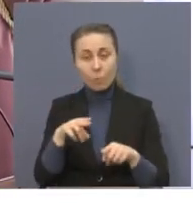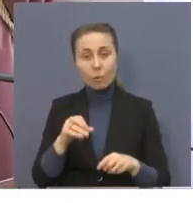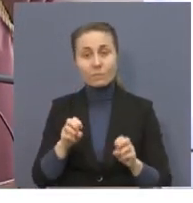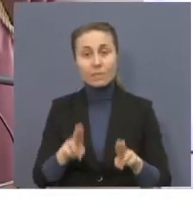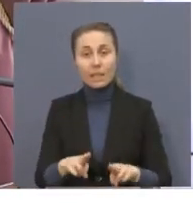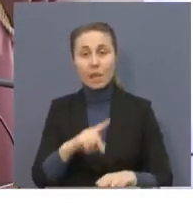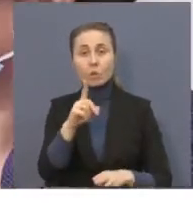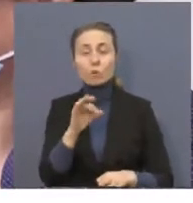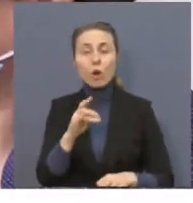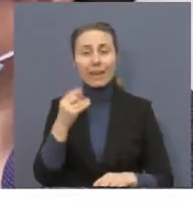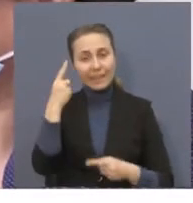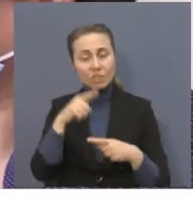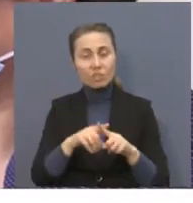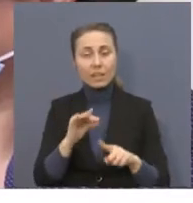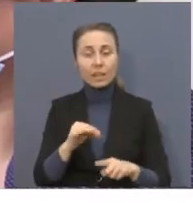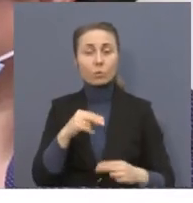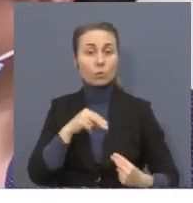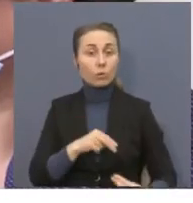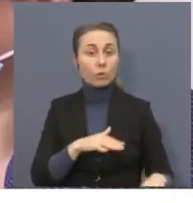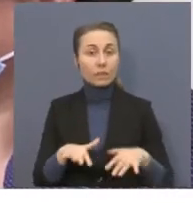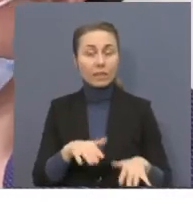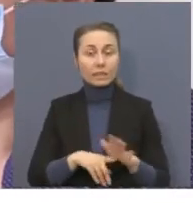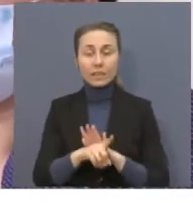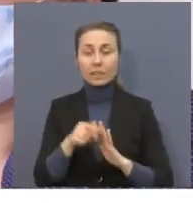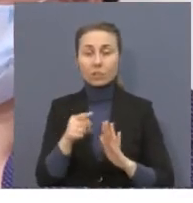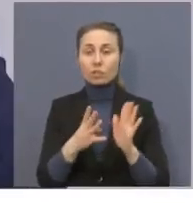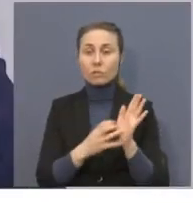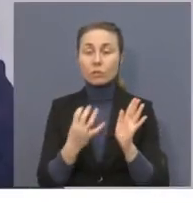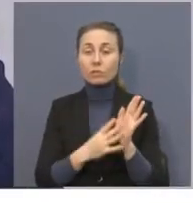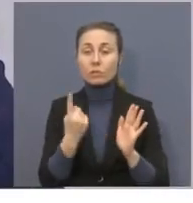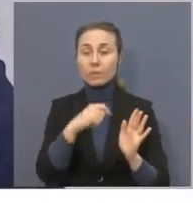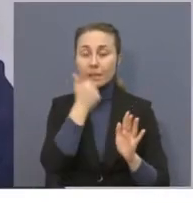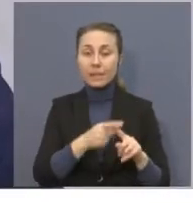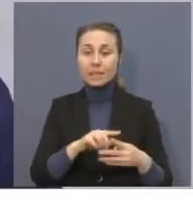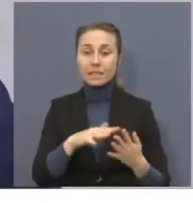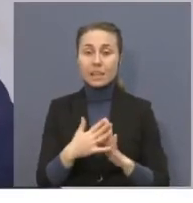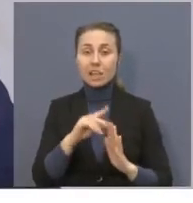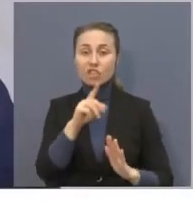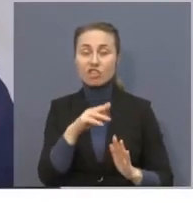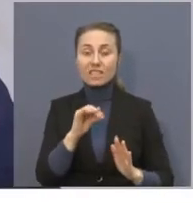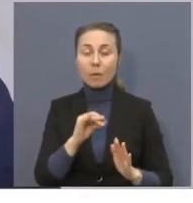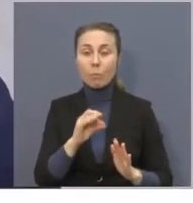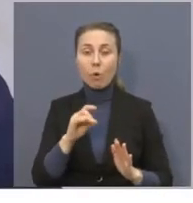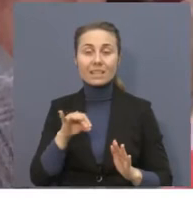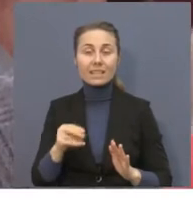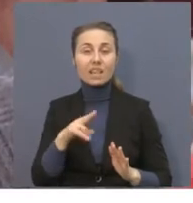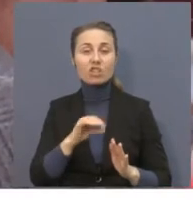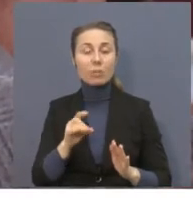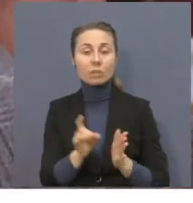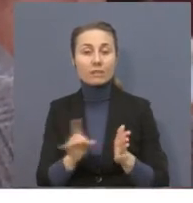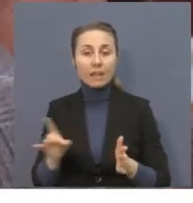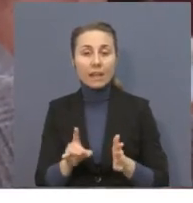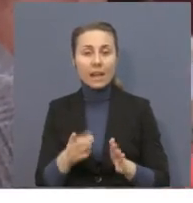специальности зооинженер. Трудовую деятельность начал в 1991 году в совхозе Чистопольский Чистопольского района